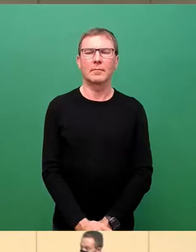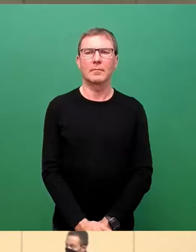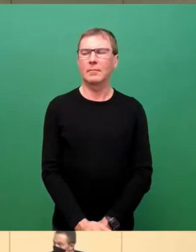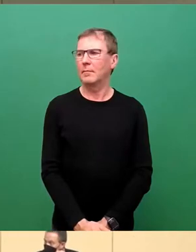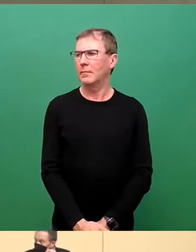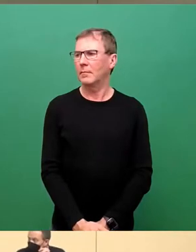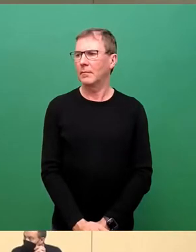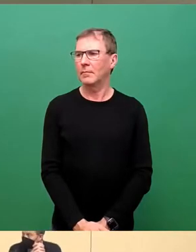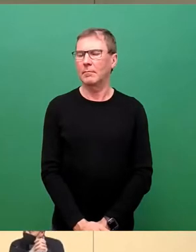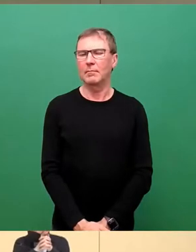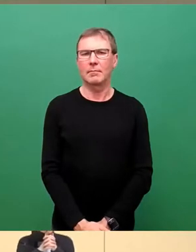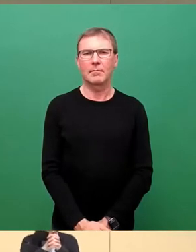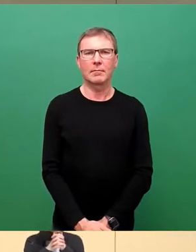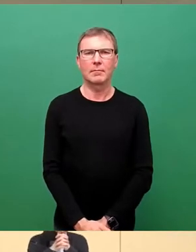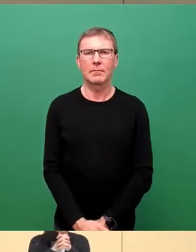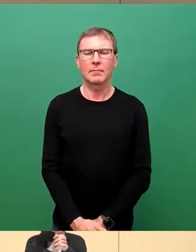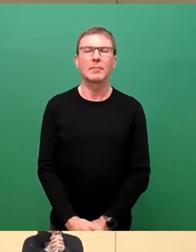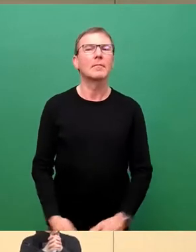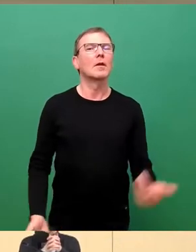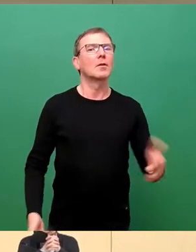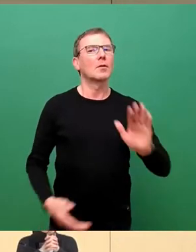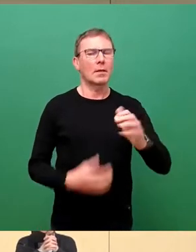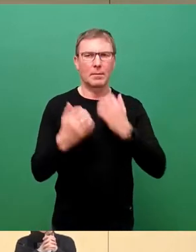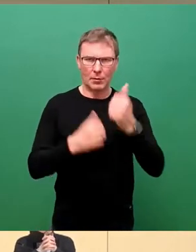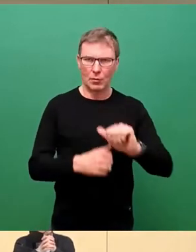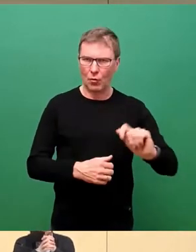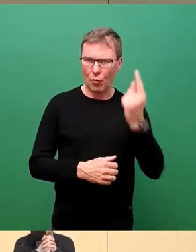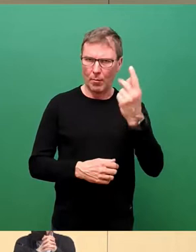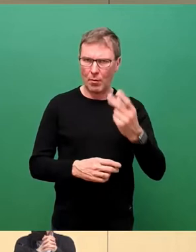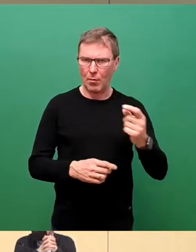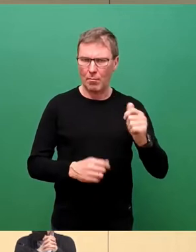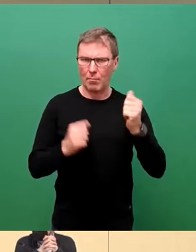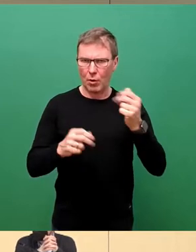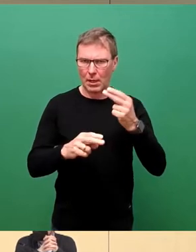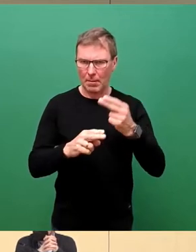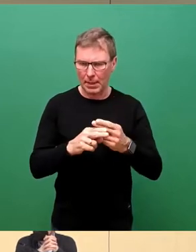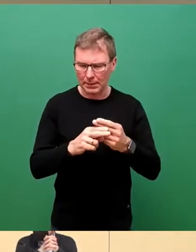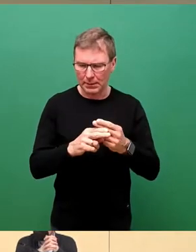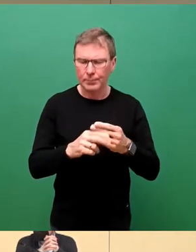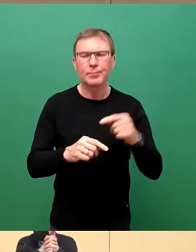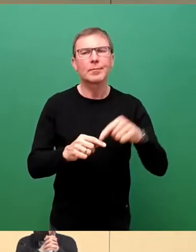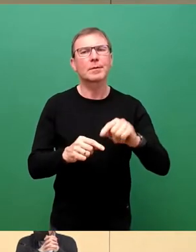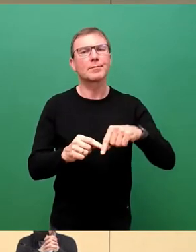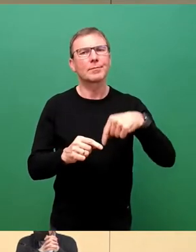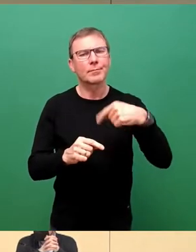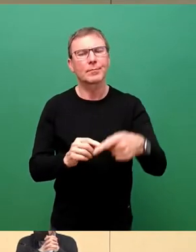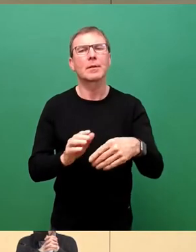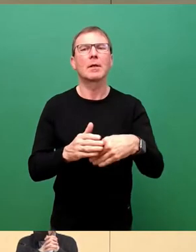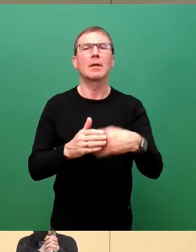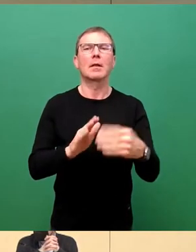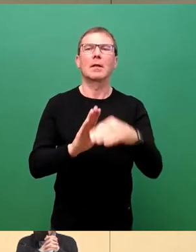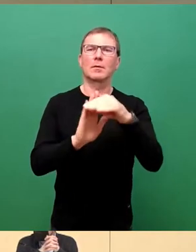So, meine Damen und Herren, soweit zum Bericht des Oberbürgermeisters. Damit steigen wir ein in die weitere